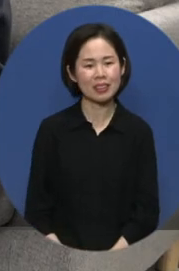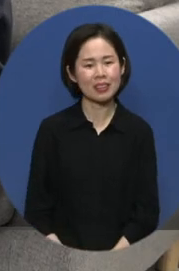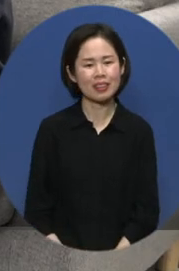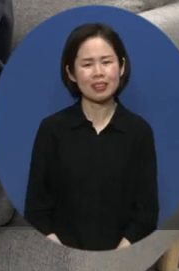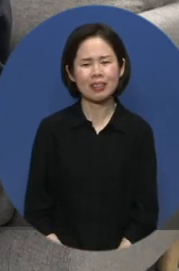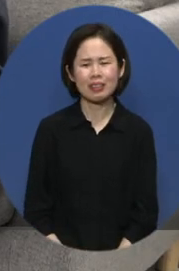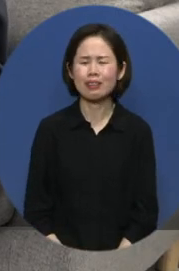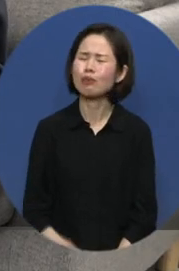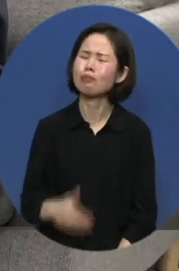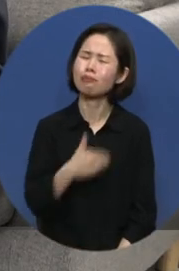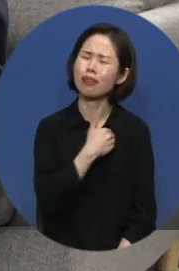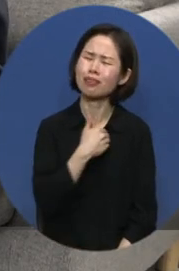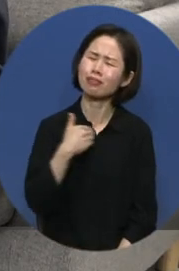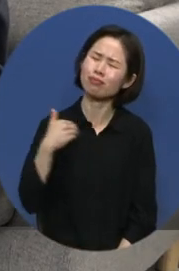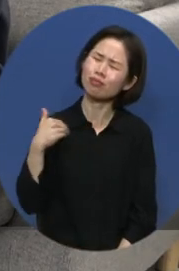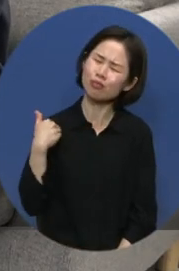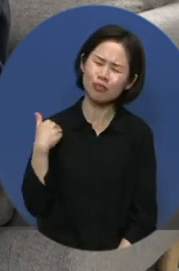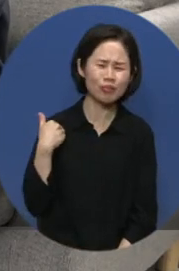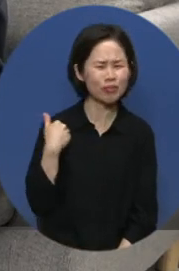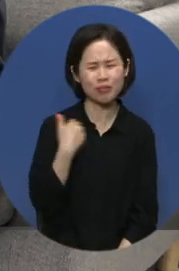만족스럽다는 건 거의 없는데